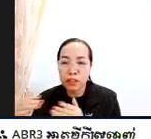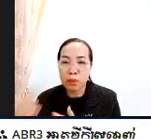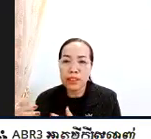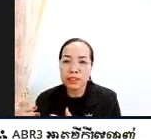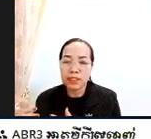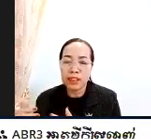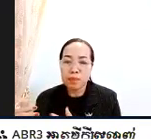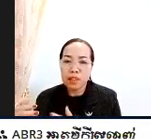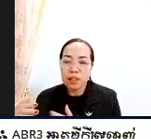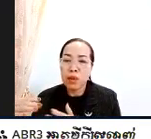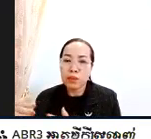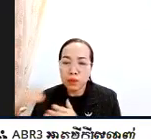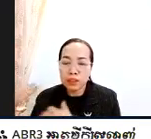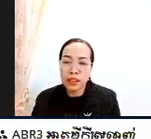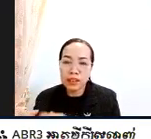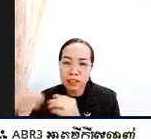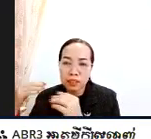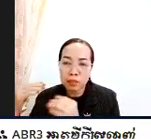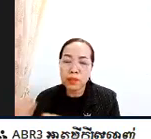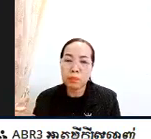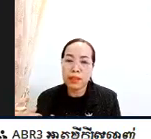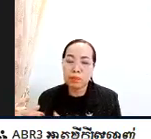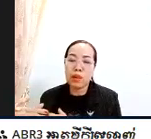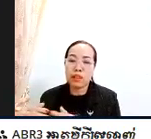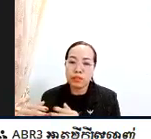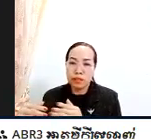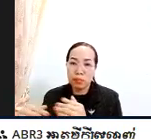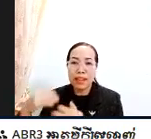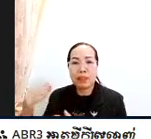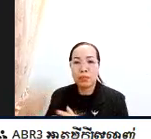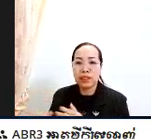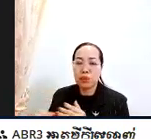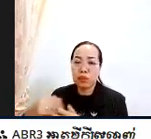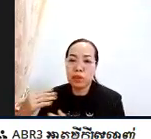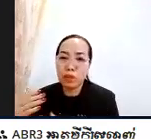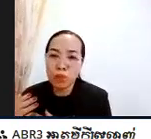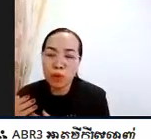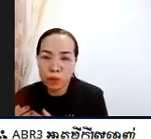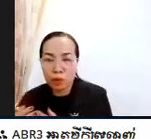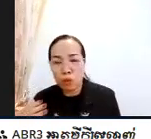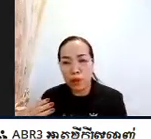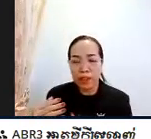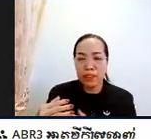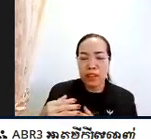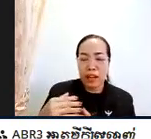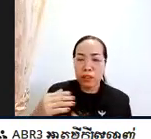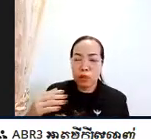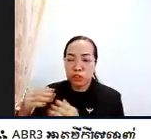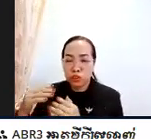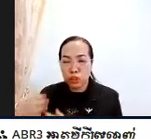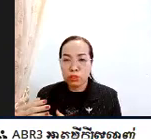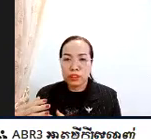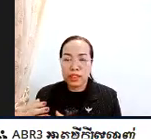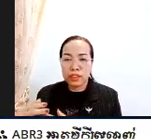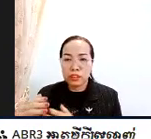chôn thamay chà quạt mà toàn chai dương tới thơm mách rạp quạt bằng hạt bằng liên quạt mà đong muôi ai